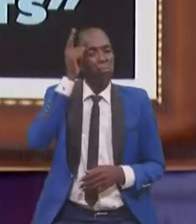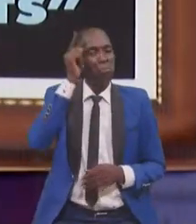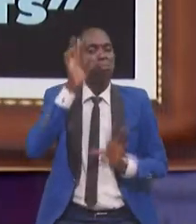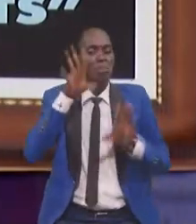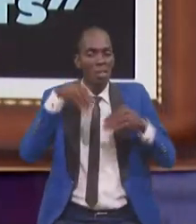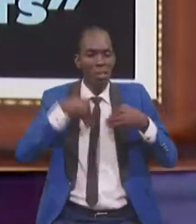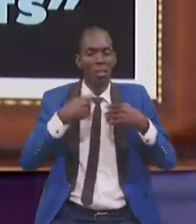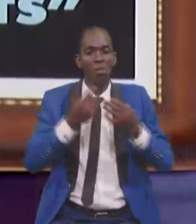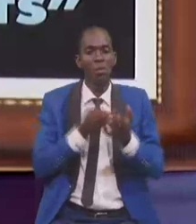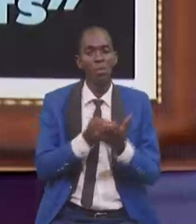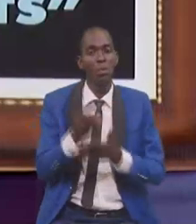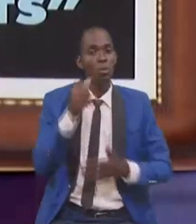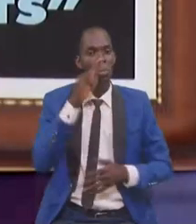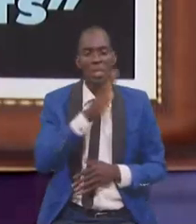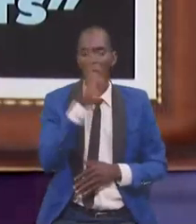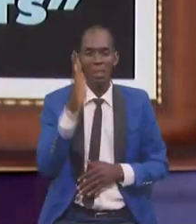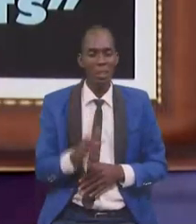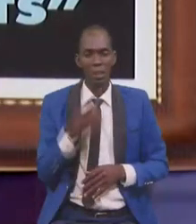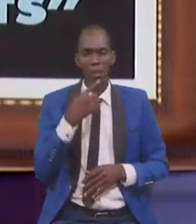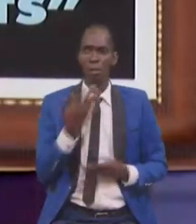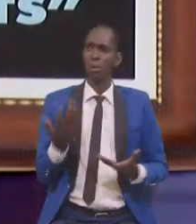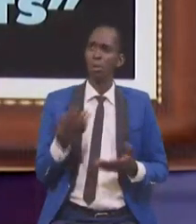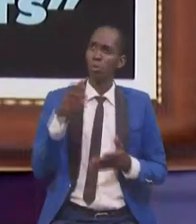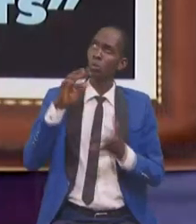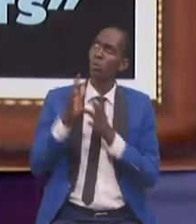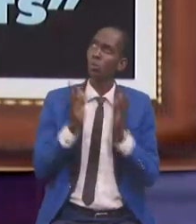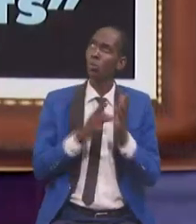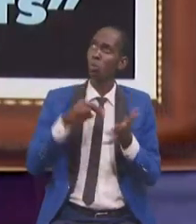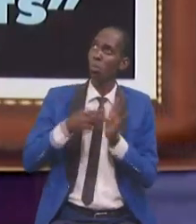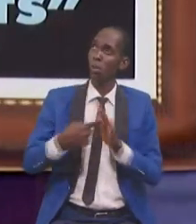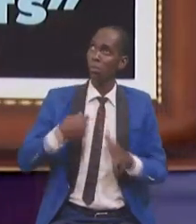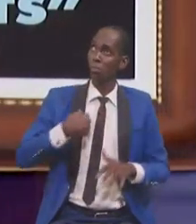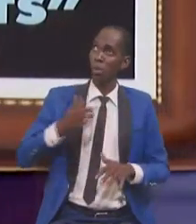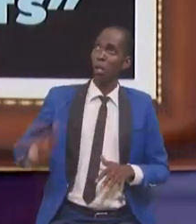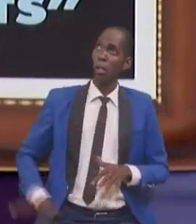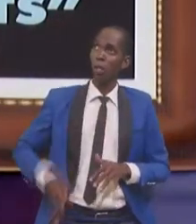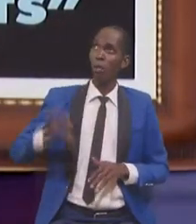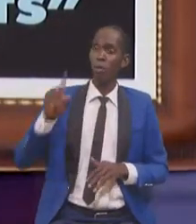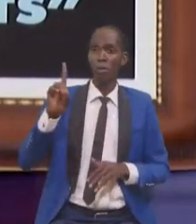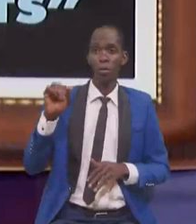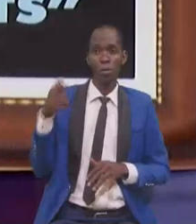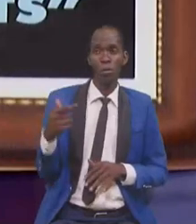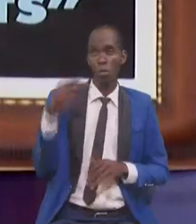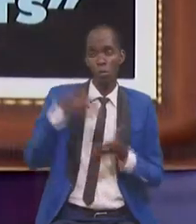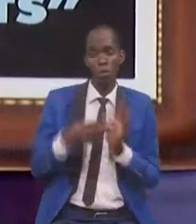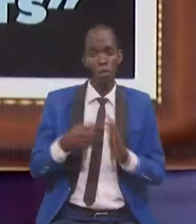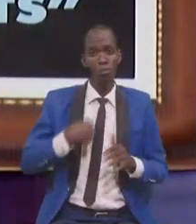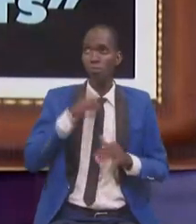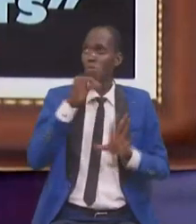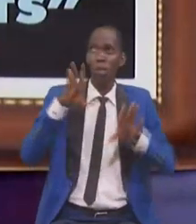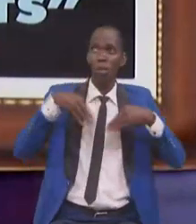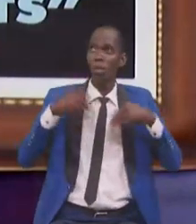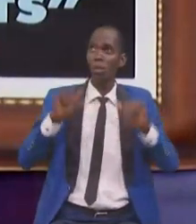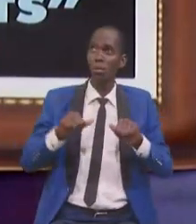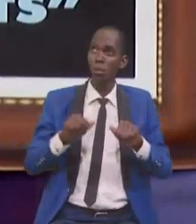a compris cette vérité. Et la femme n'a pas dit, veux-tu dire que je suis chienne? Veux-tu dire que je ne suis pas acceptable?